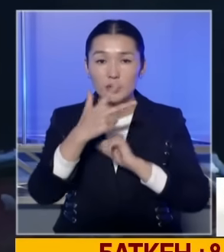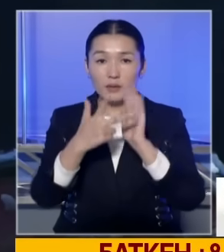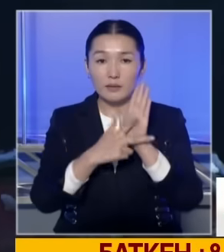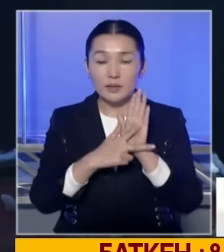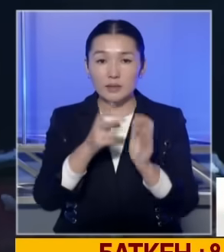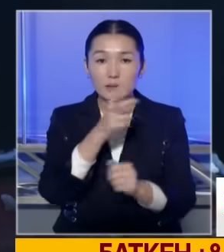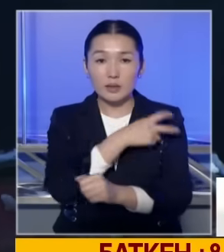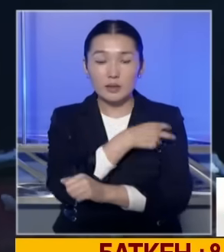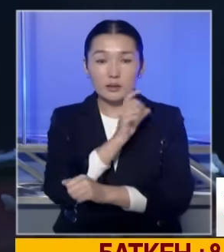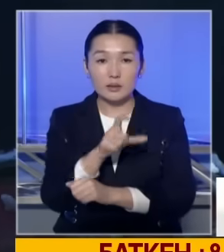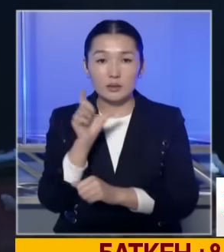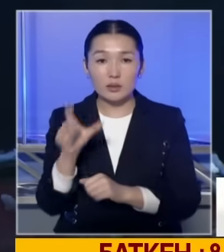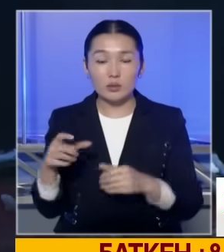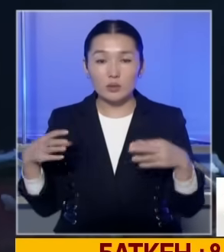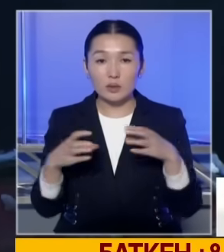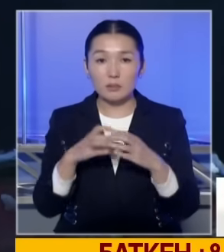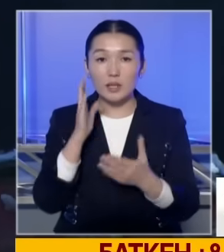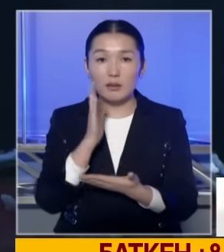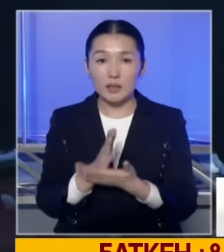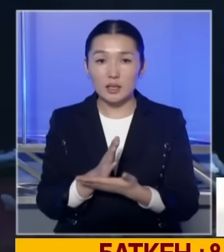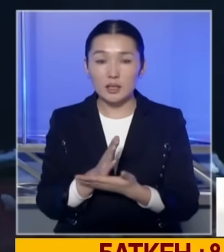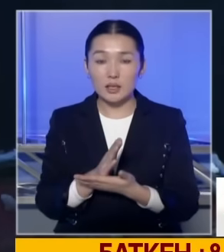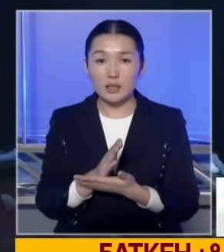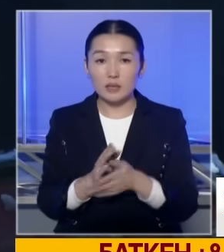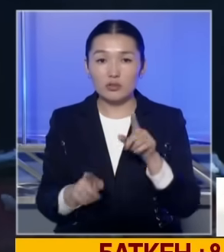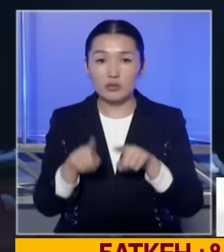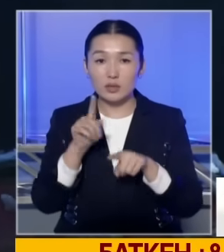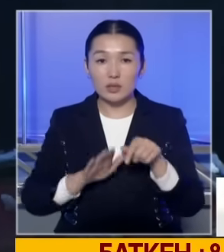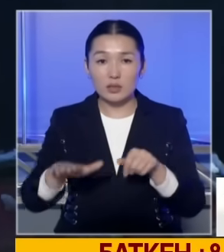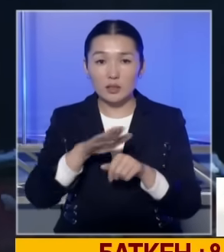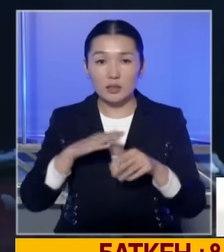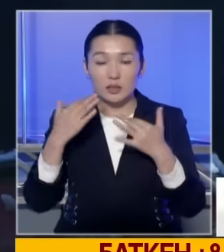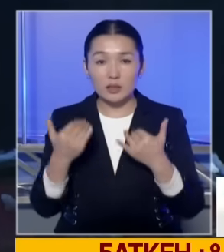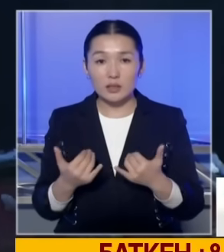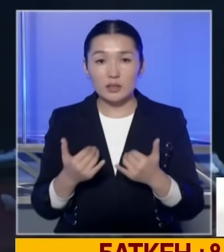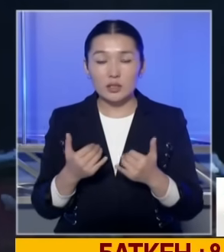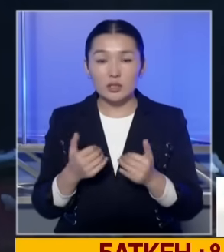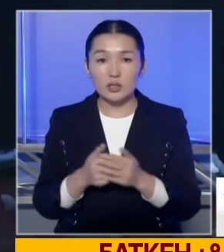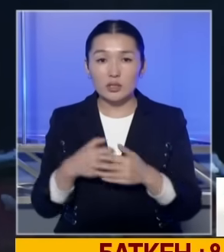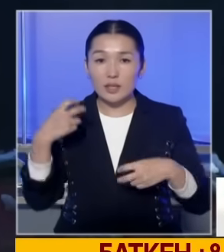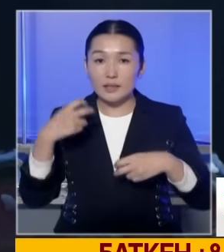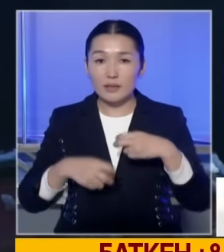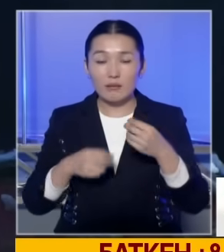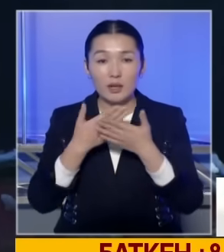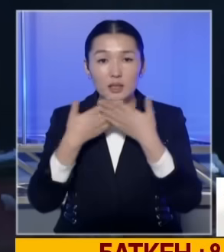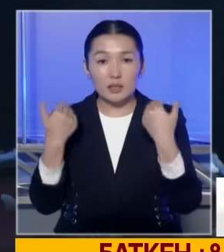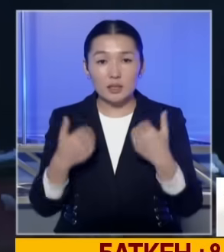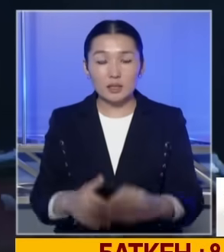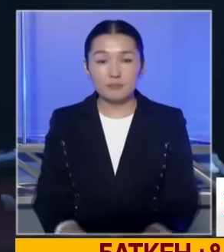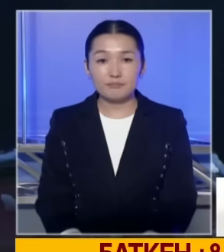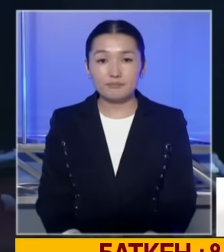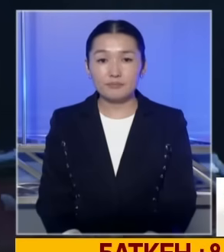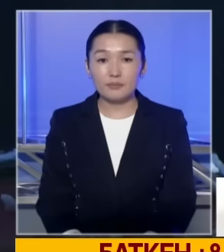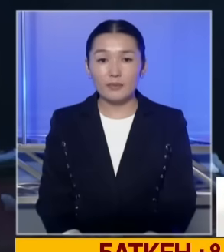дежурный бригадалар турат. Жер жерлерде азыркы учурда авариялык өчүрүүлөр катталган жок.